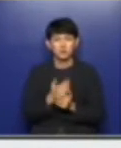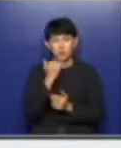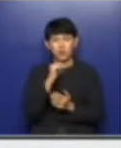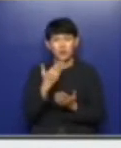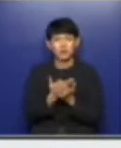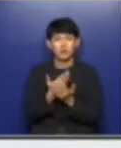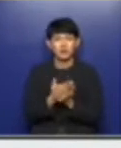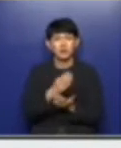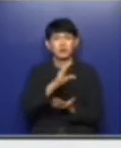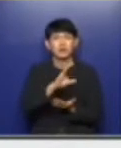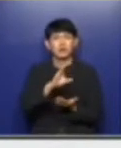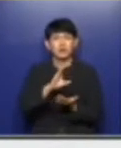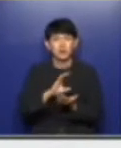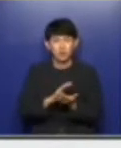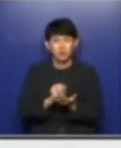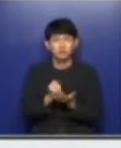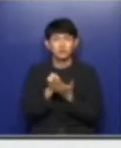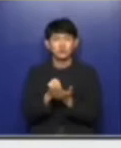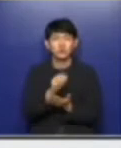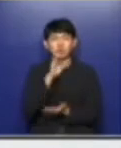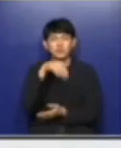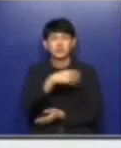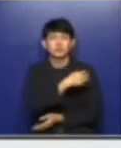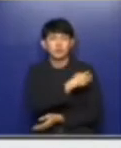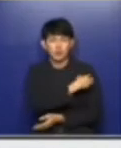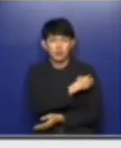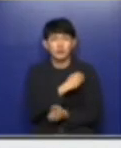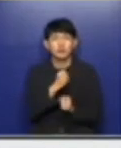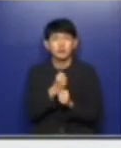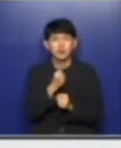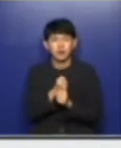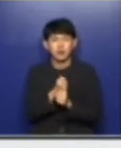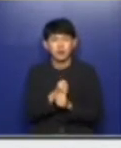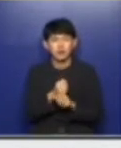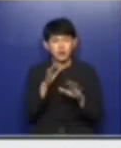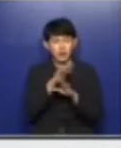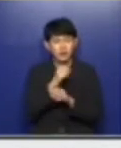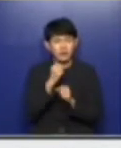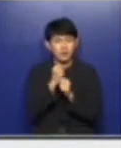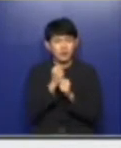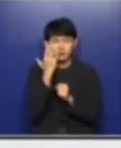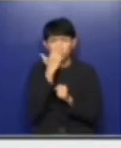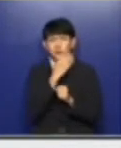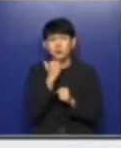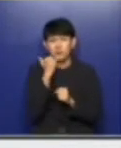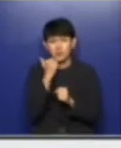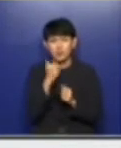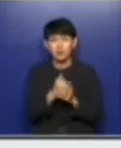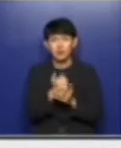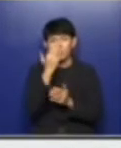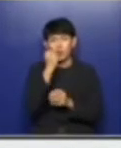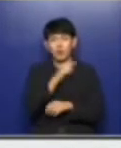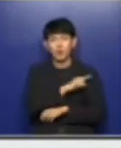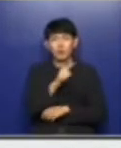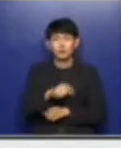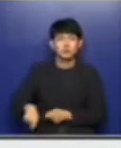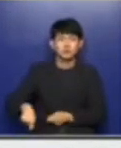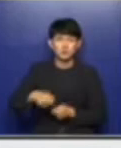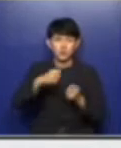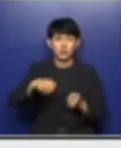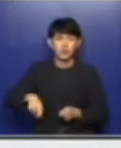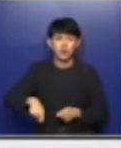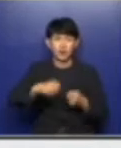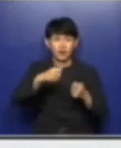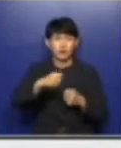นหนึ่งมาใช้กับเทศบาลนะครับแล้วก็ถือว่าเป็นสิ่งที่งดงามนะครับเพราะว่าสงกรานต์แต่ก่อนเนี่ยนะครับ